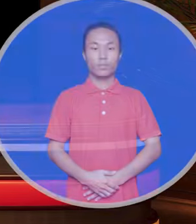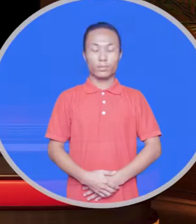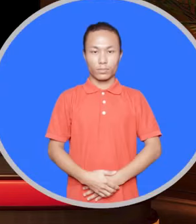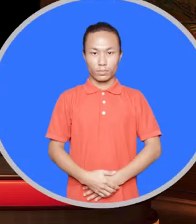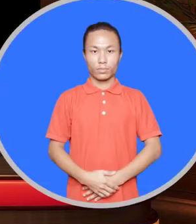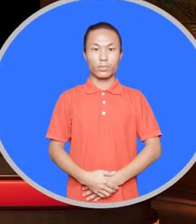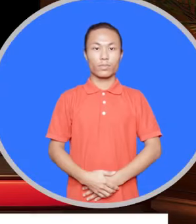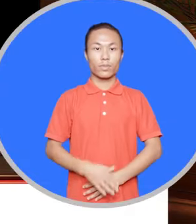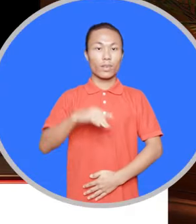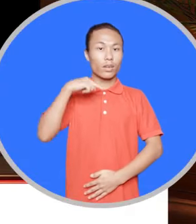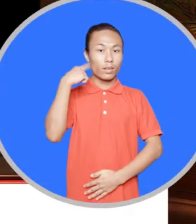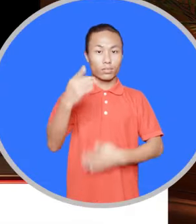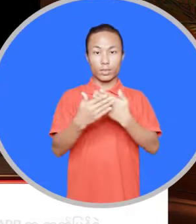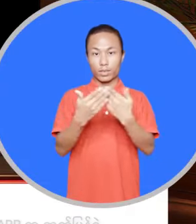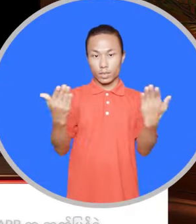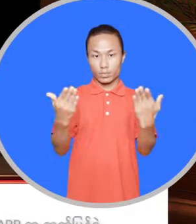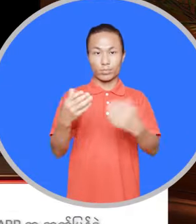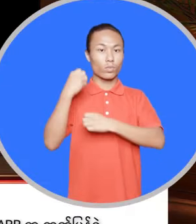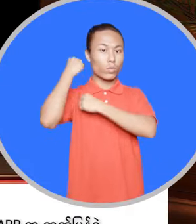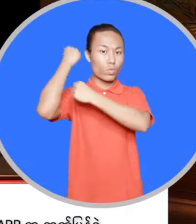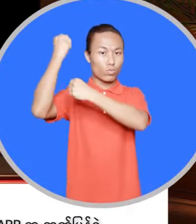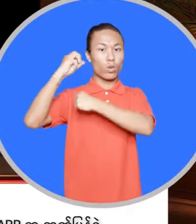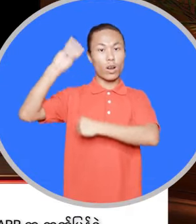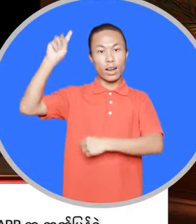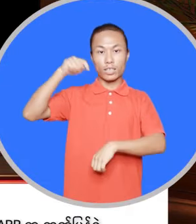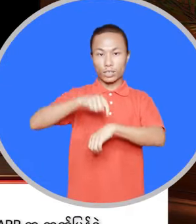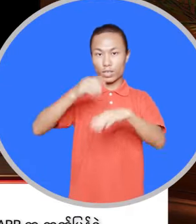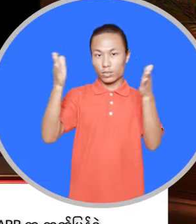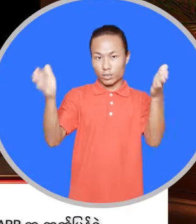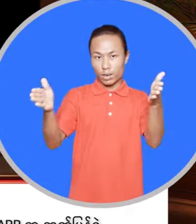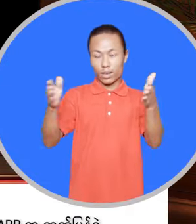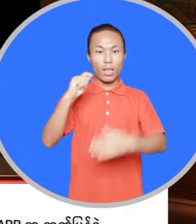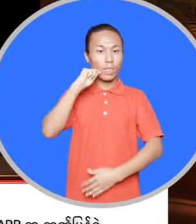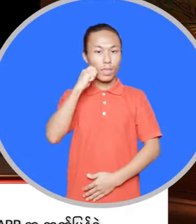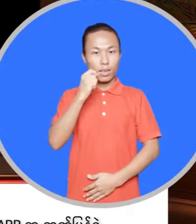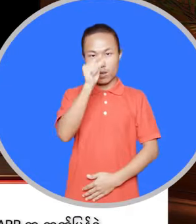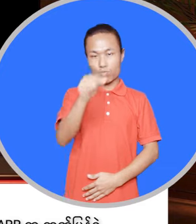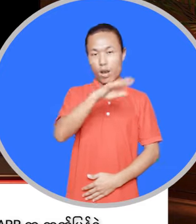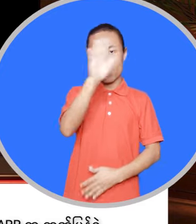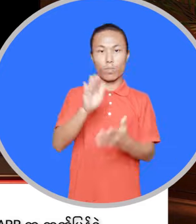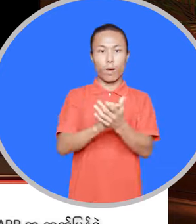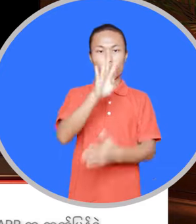ဆလတ်တင်ဆက်ပေးမဲ့တဲ့ရင်ကတော့နှွေဦးတော်လန်ရေးကာလအတွင်းကြာဆုံးခဲ့ရသူပေါင်း 4,900